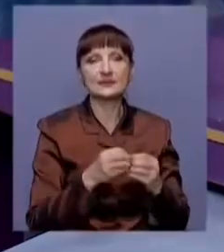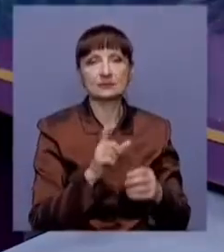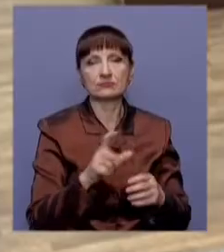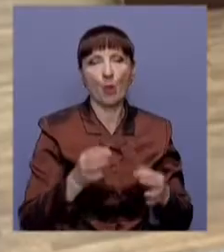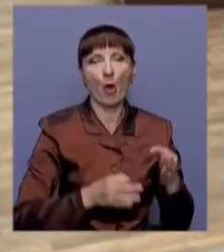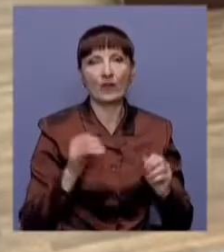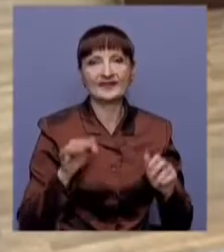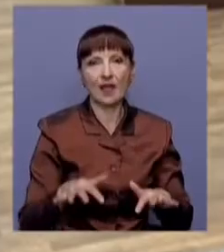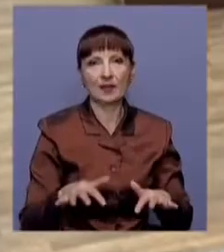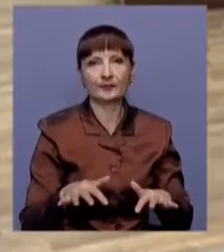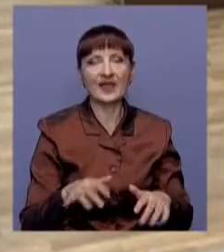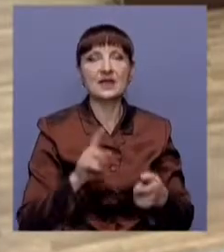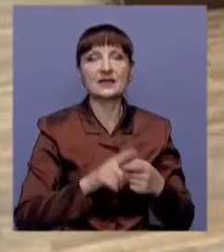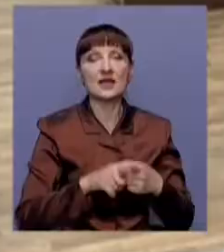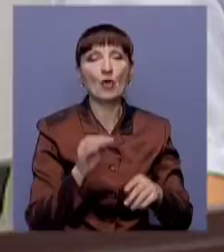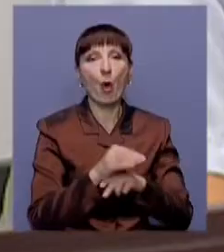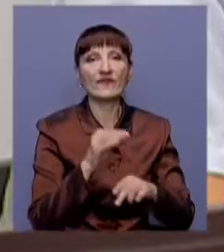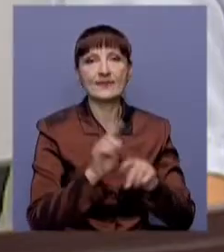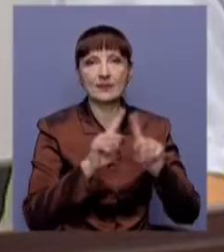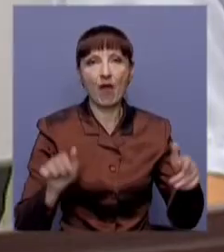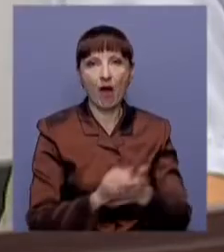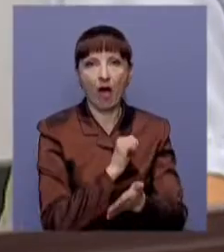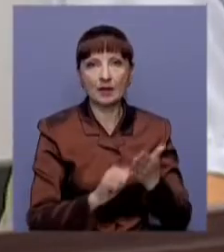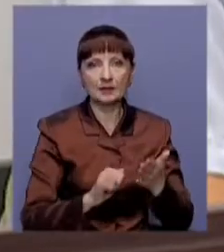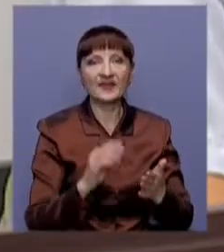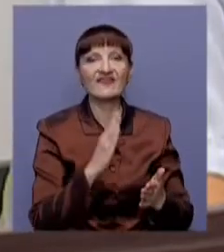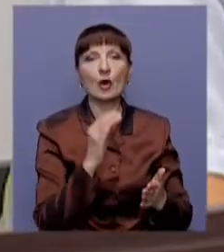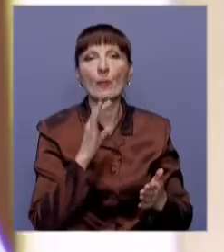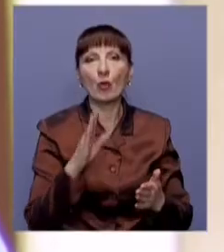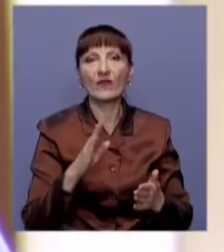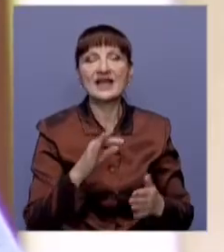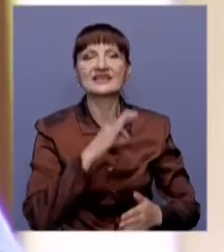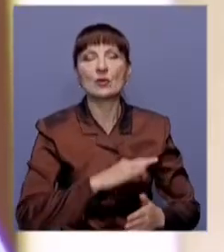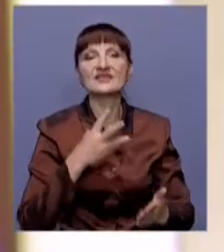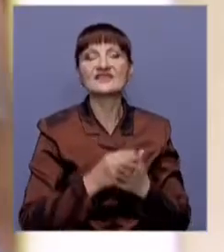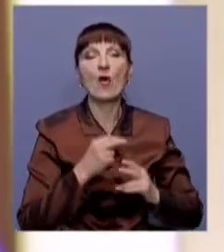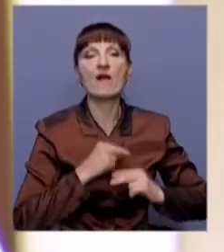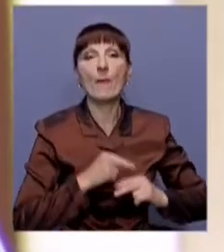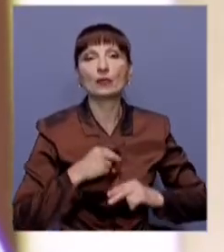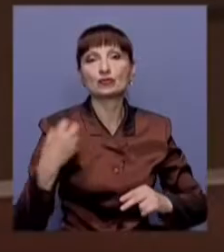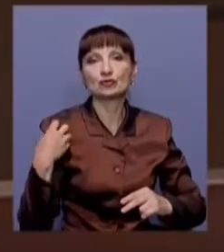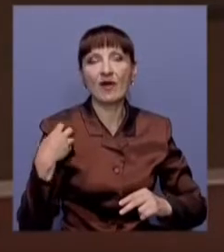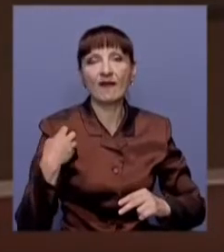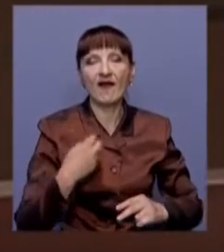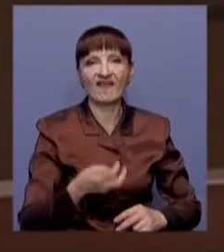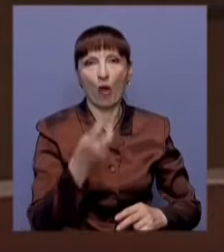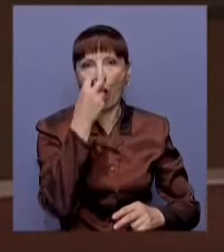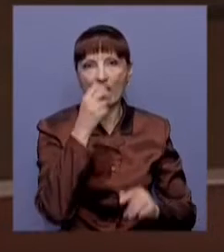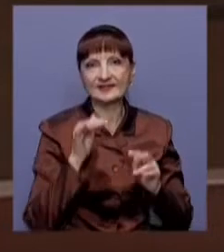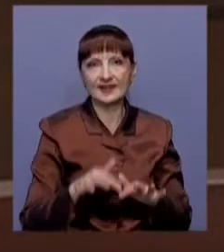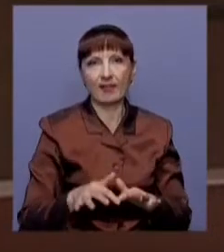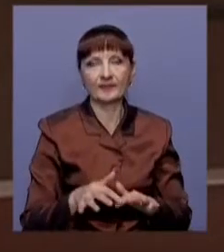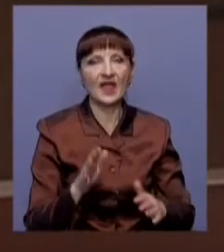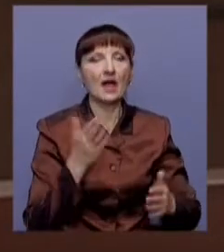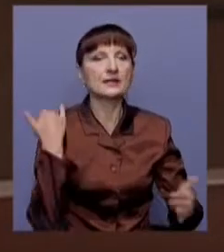уголовного дела согласно обвинительному акту виктор храпунов использовал свой статус и служебное положение в корыстных целях вступил в